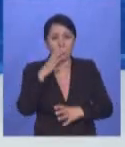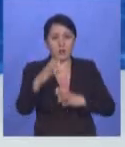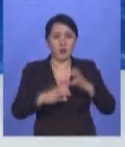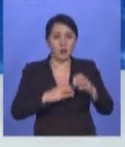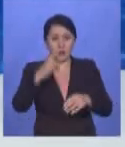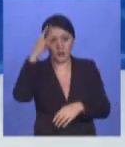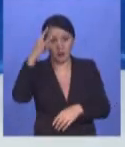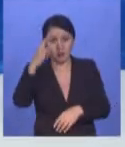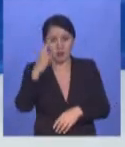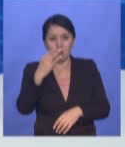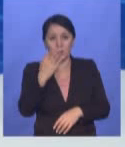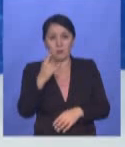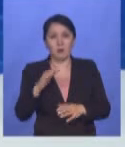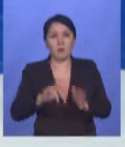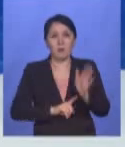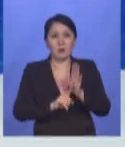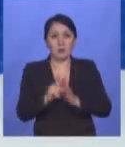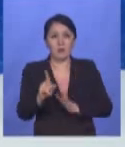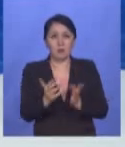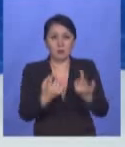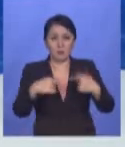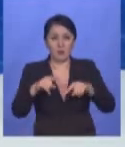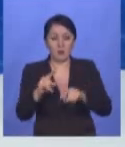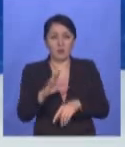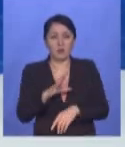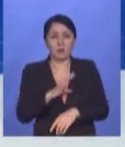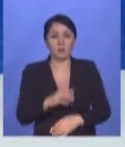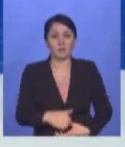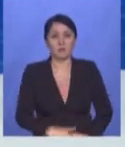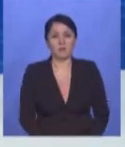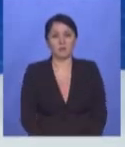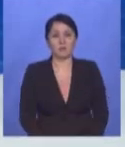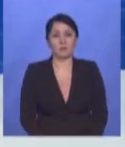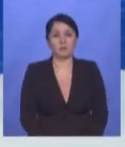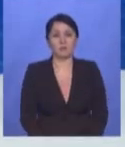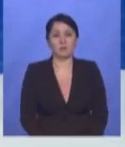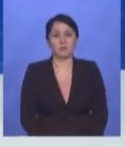және халықаралық қазақ тілі қоғамы бастамасымен ұйымдастырылды.